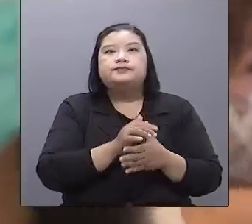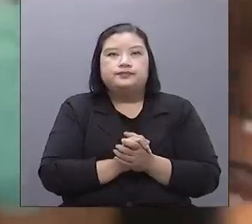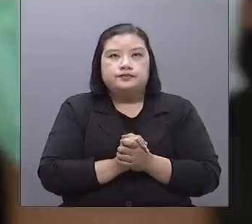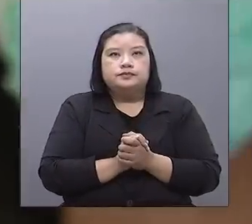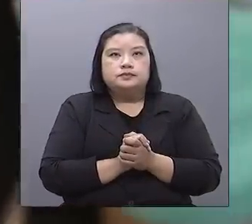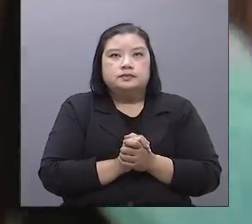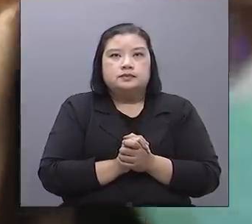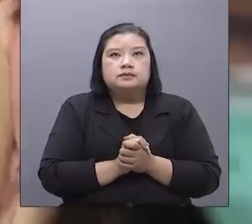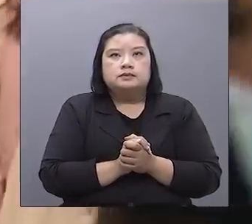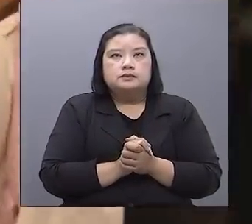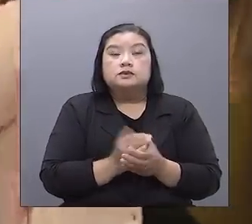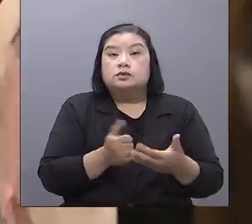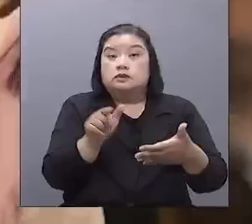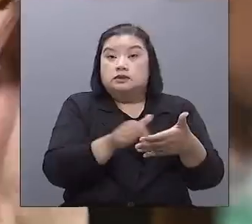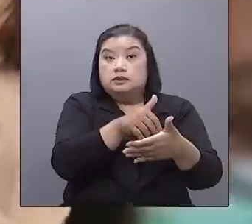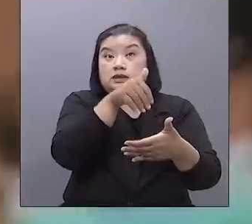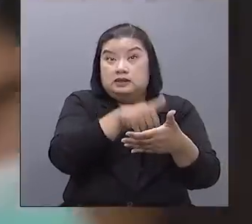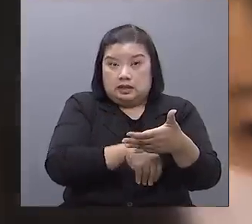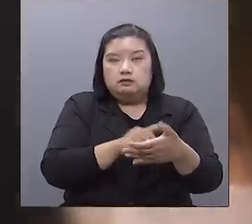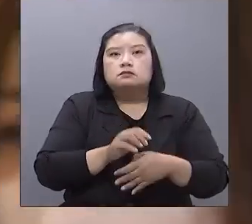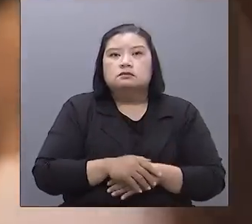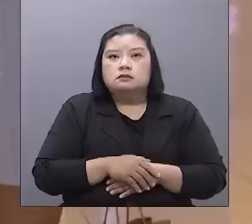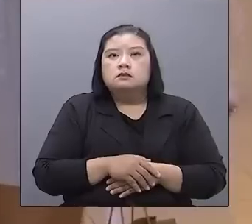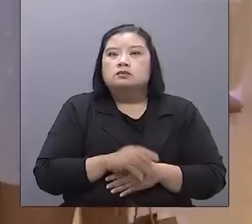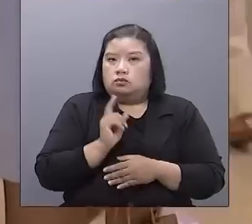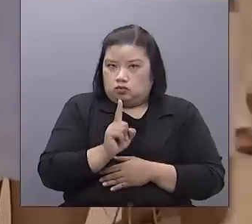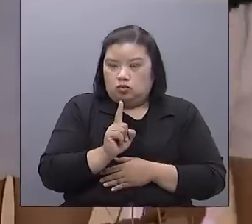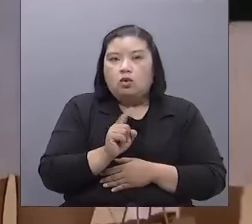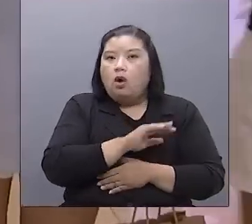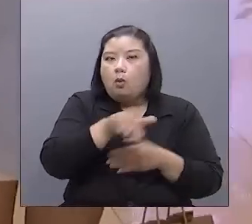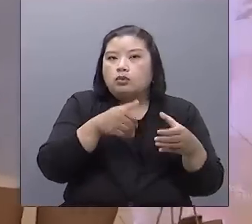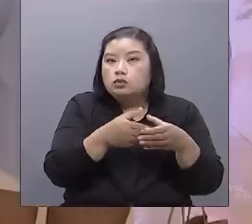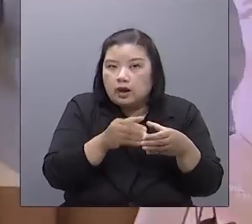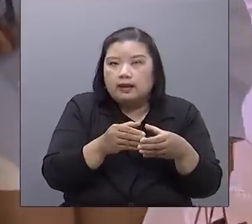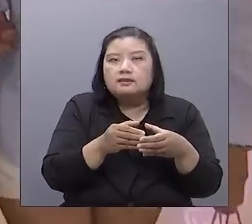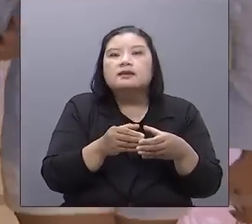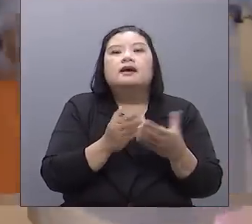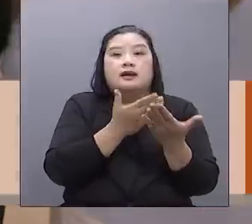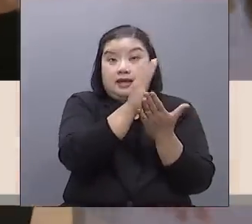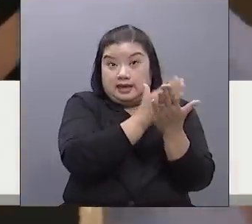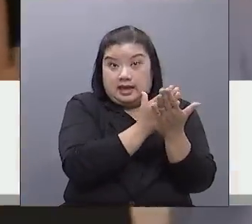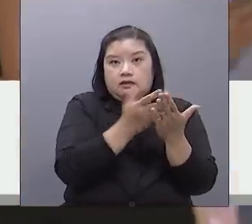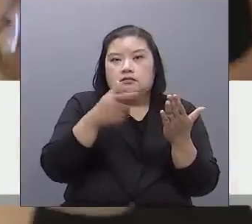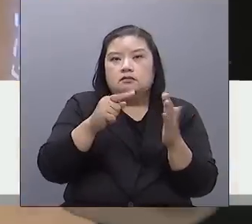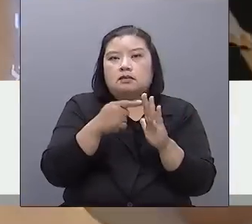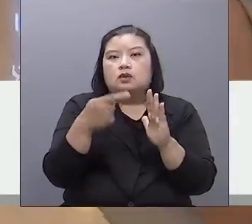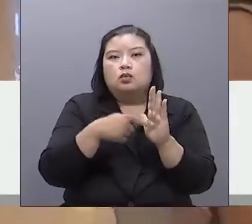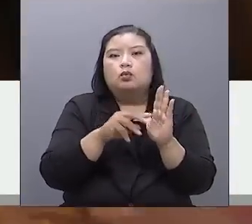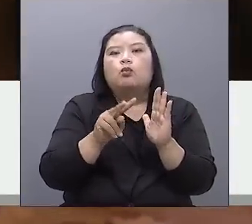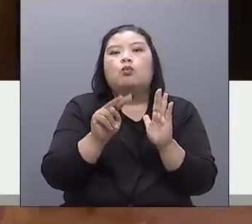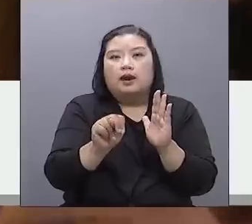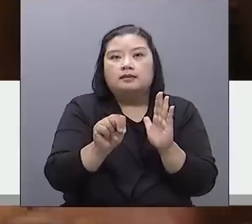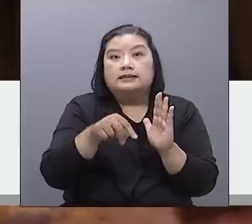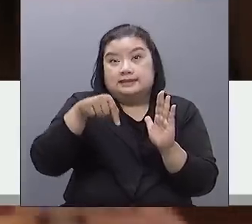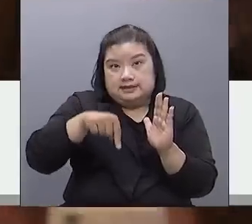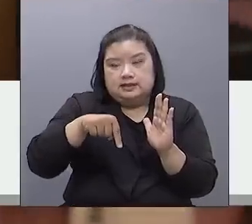นี่เป็นภาพบรรยากาศการเลือกตั้งล่วงหน้าแล้วก็นอกเขตของเขตปทุมวันจัดขึ้นที่สยามพารากอนชั้น5นะคะ